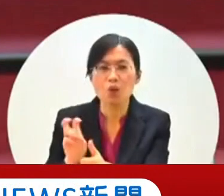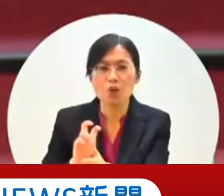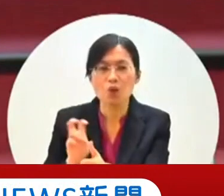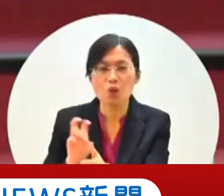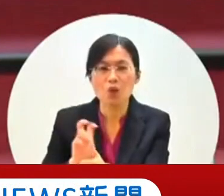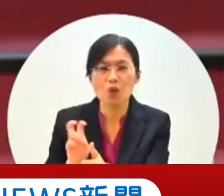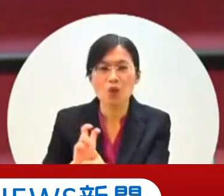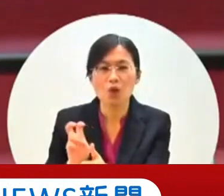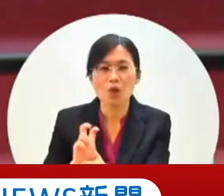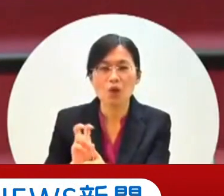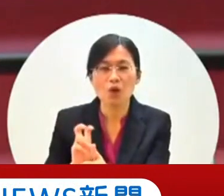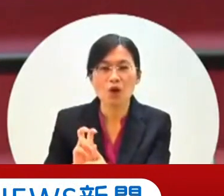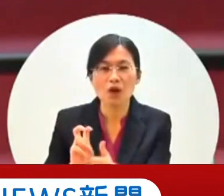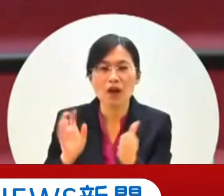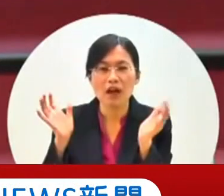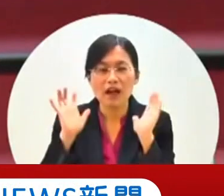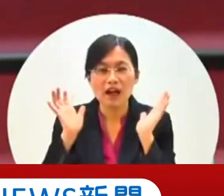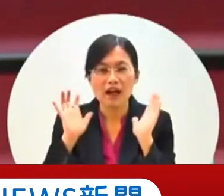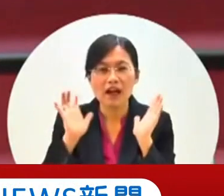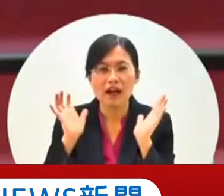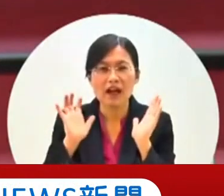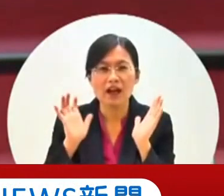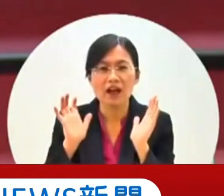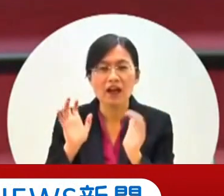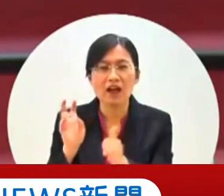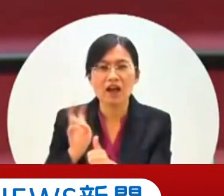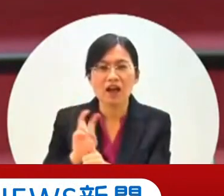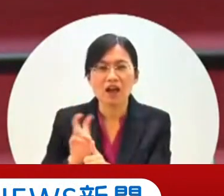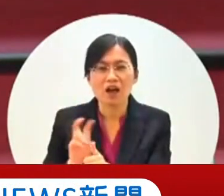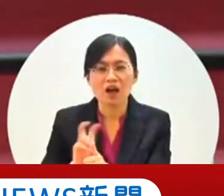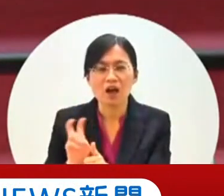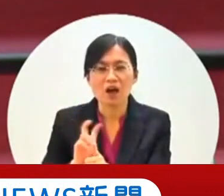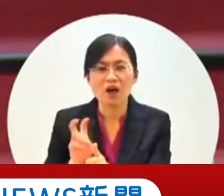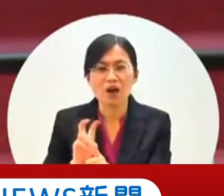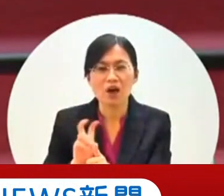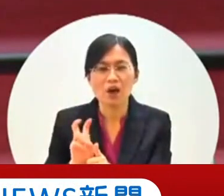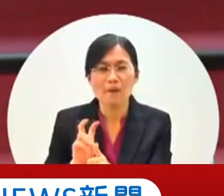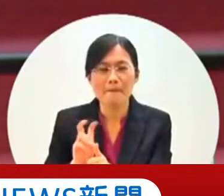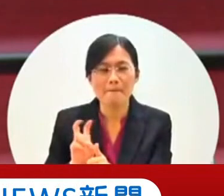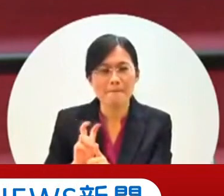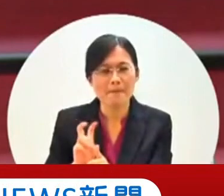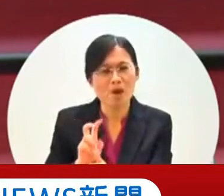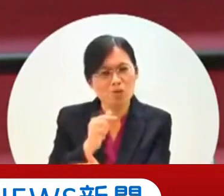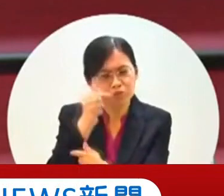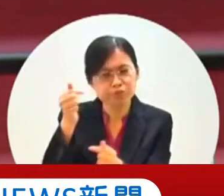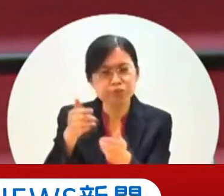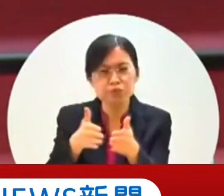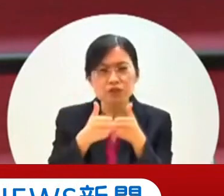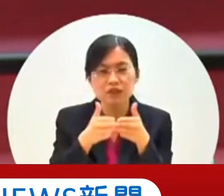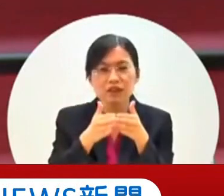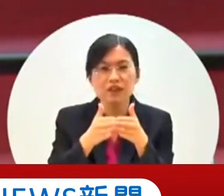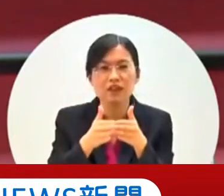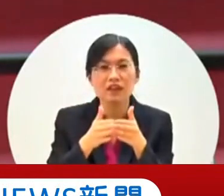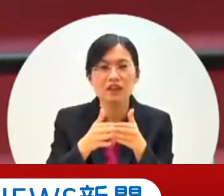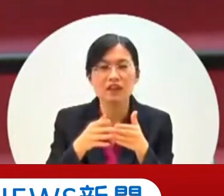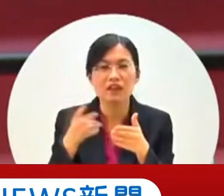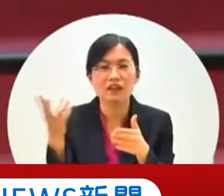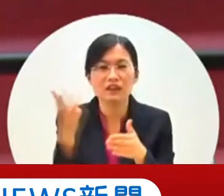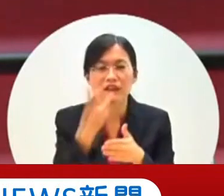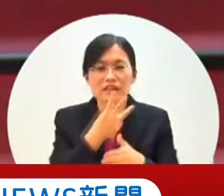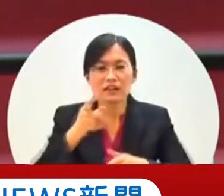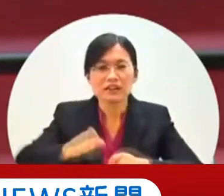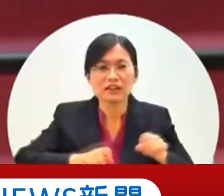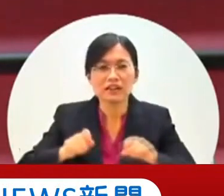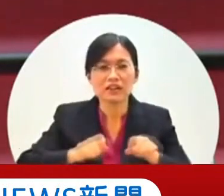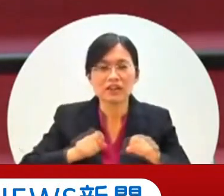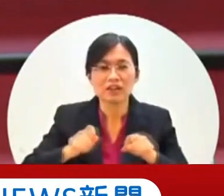这个子女的这些照护体系要把它建构完成。那基本上这三大政策其实是